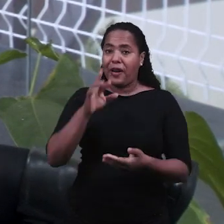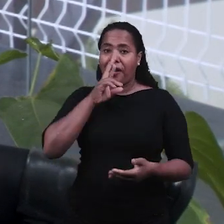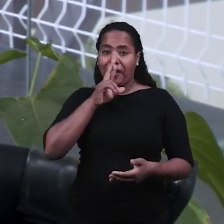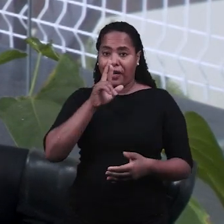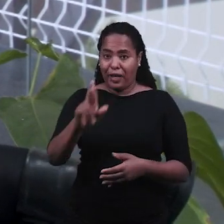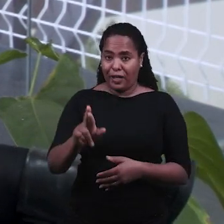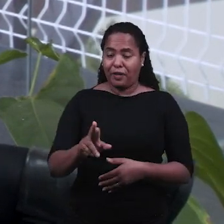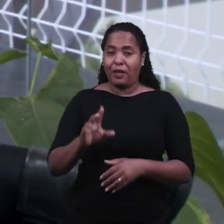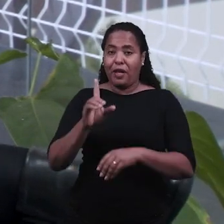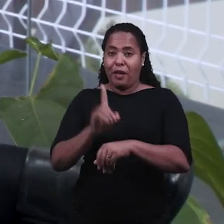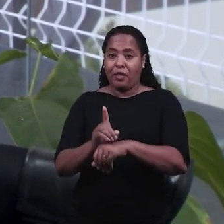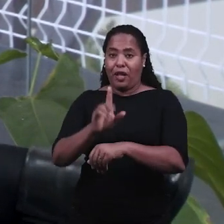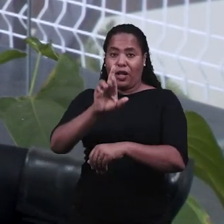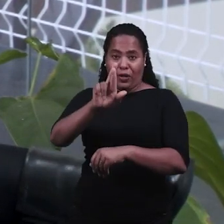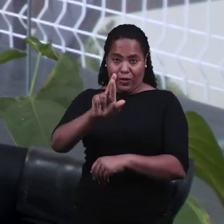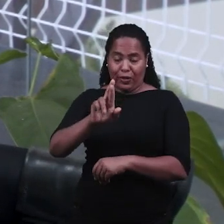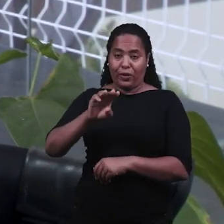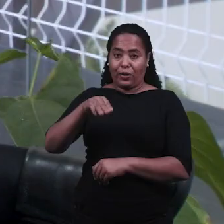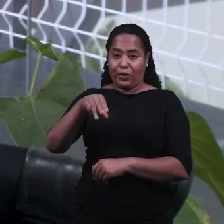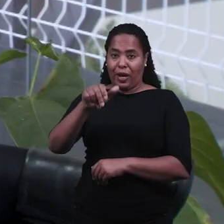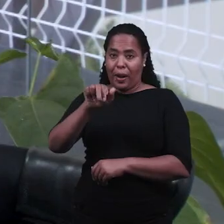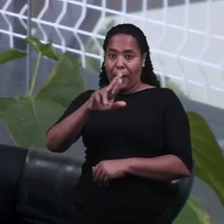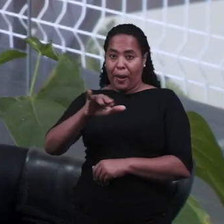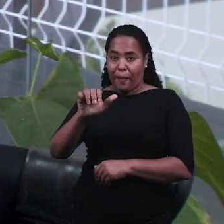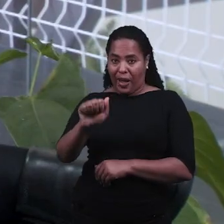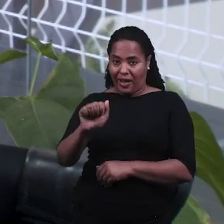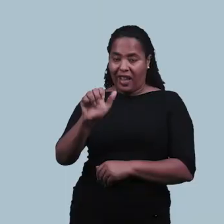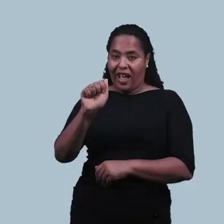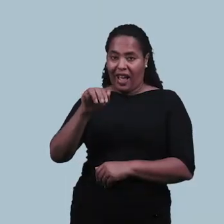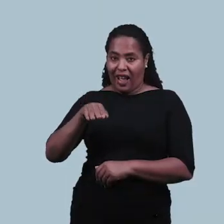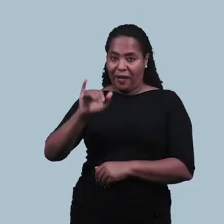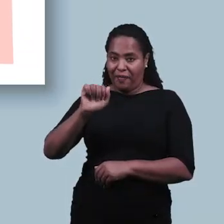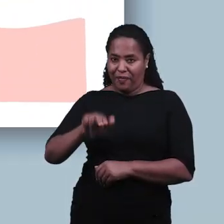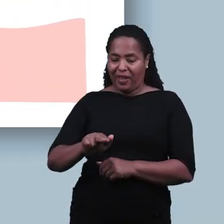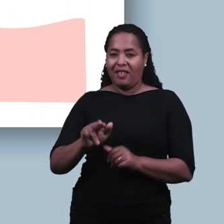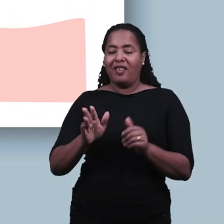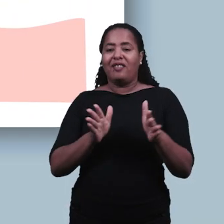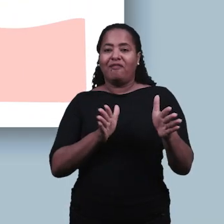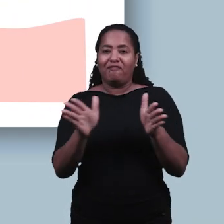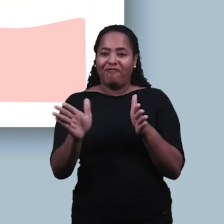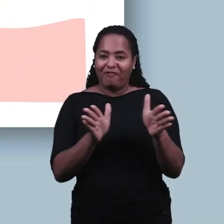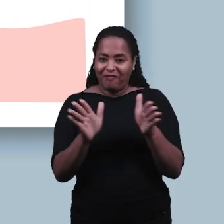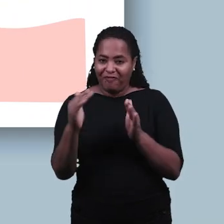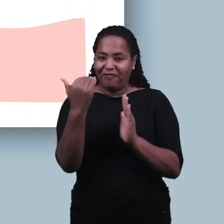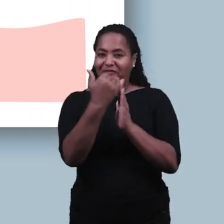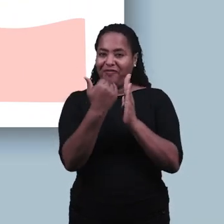le docteur Marie Amin dans le volet accessibilité.